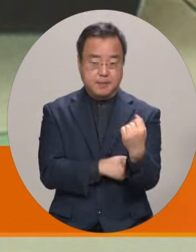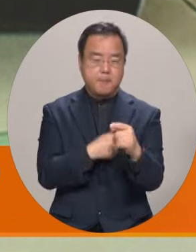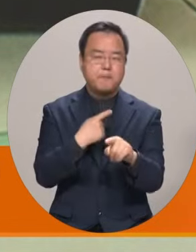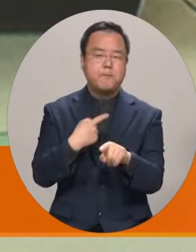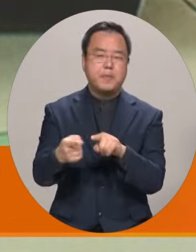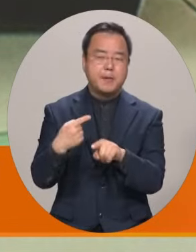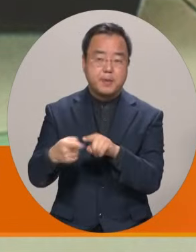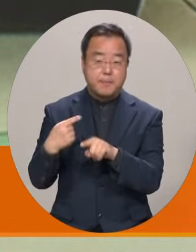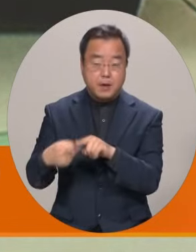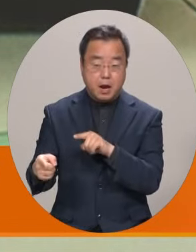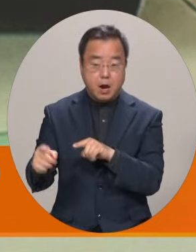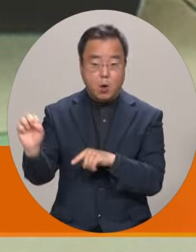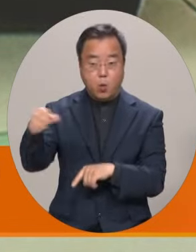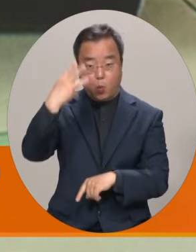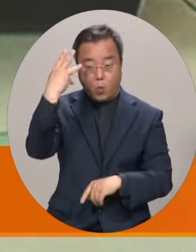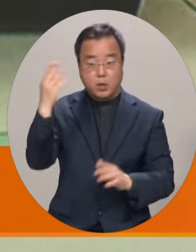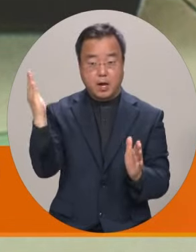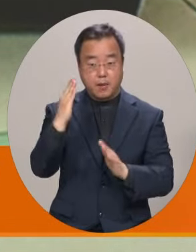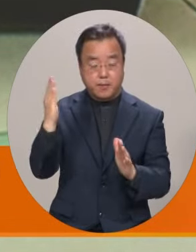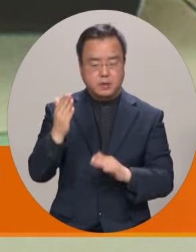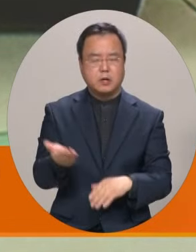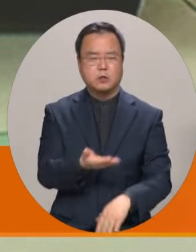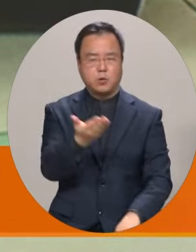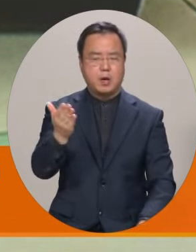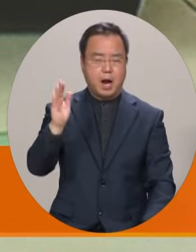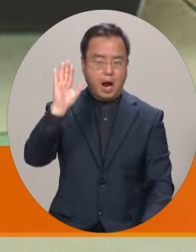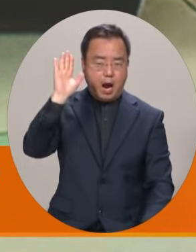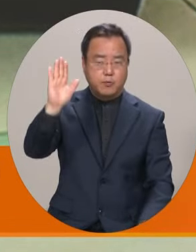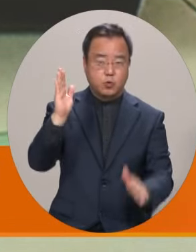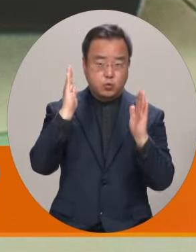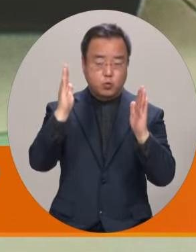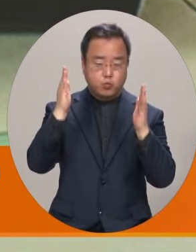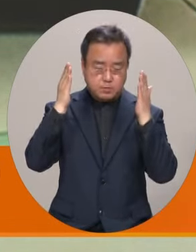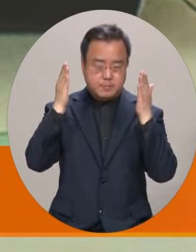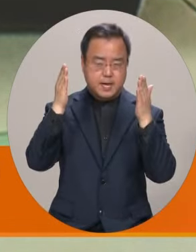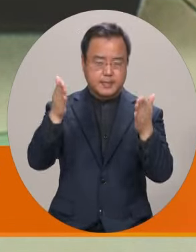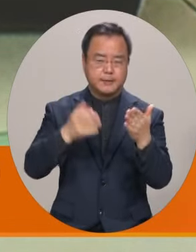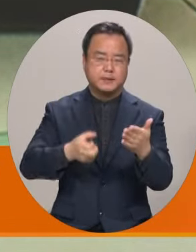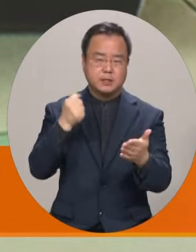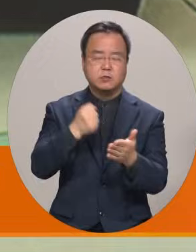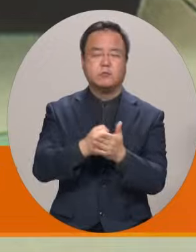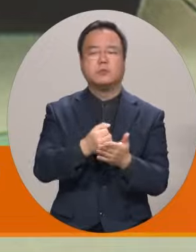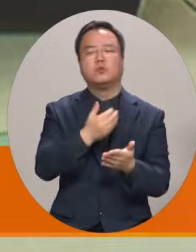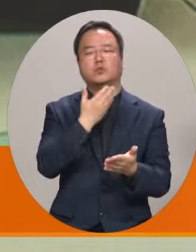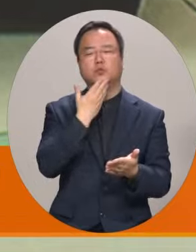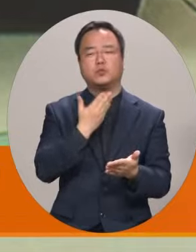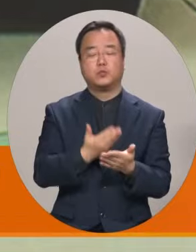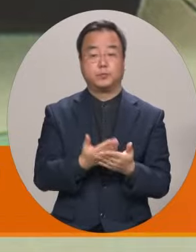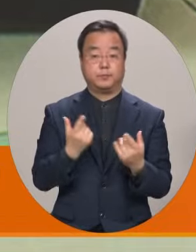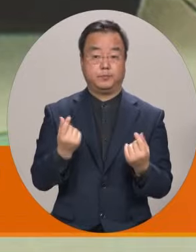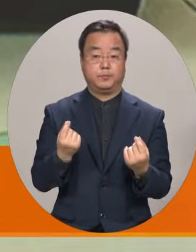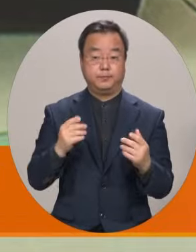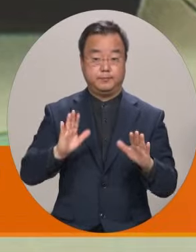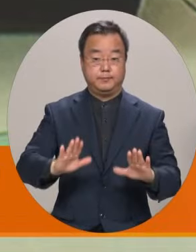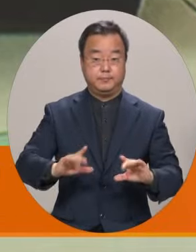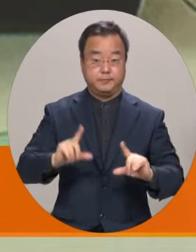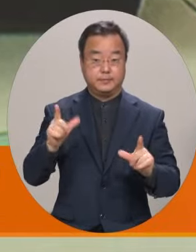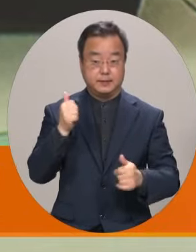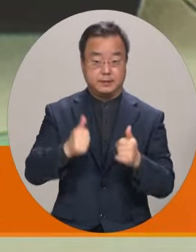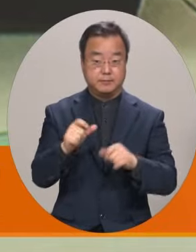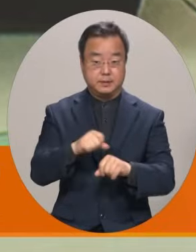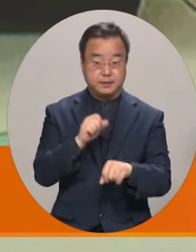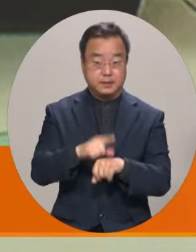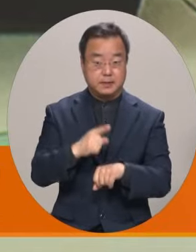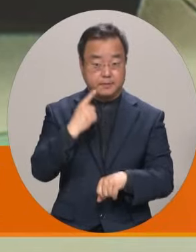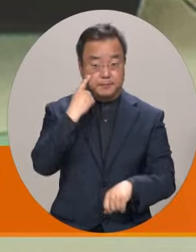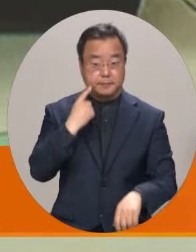수험생들에겐 앞으로의 공부 방향을 정하는데 중요한 지표가 됐던 시험이었는데 올해 입시의 특징 먼저 영상부터